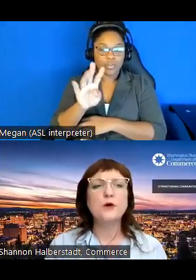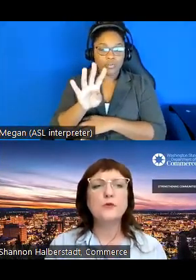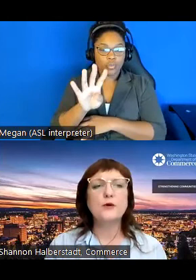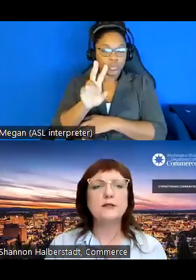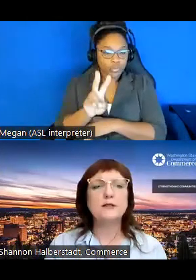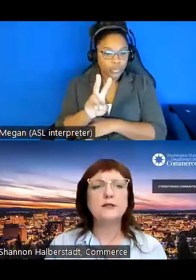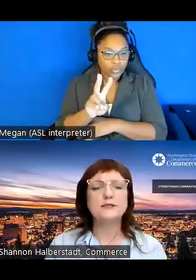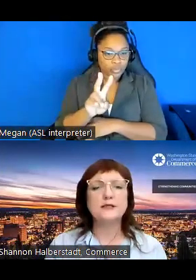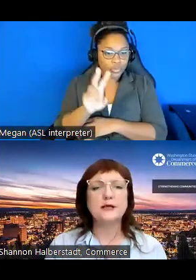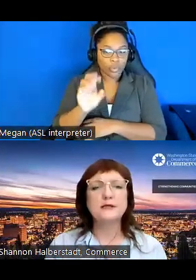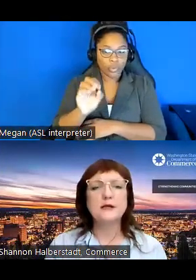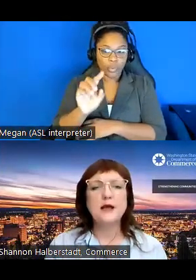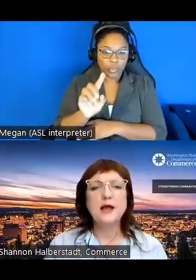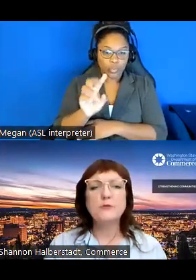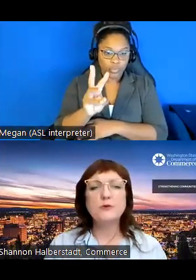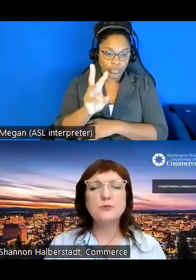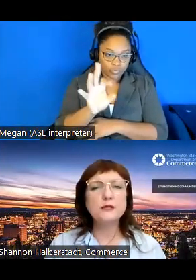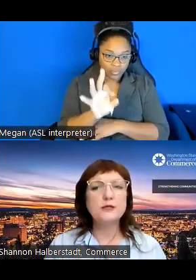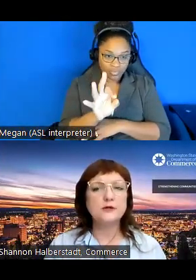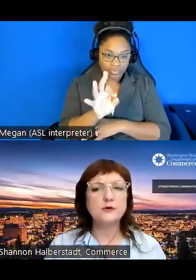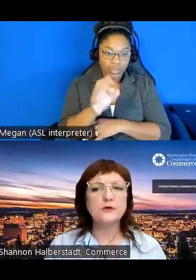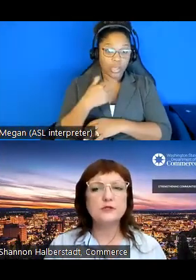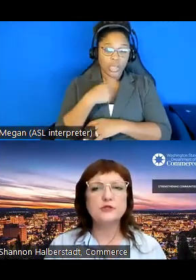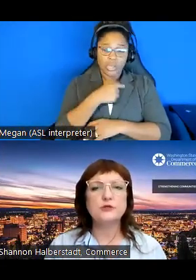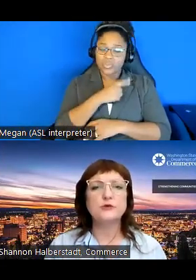통역 서비스가 있습니다.